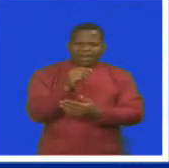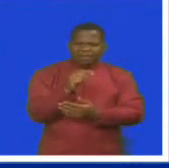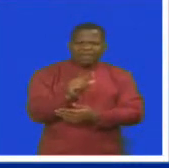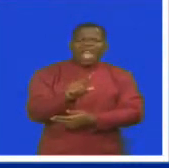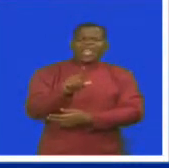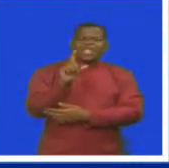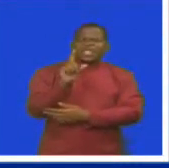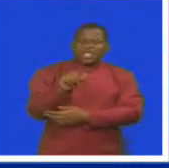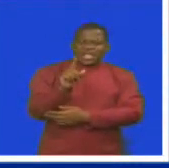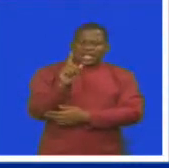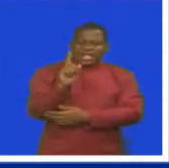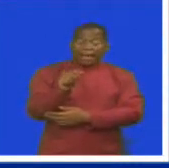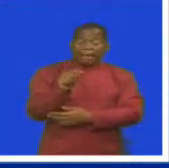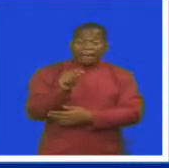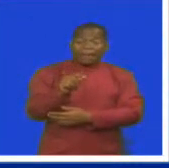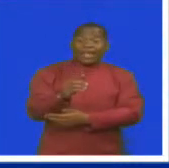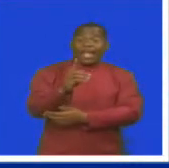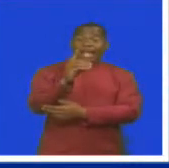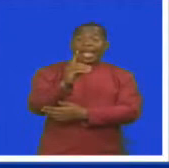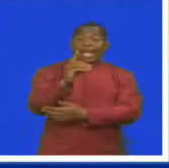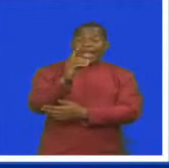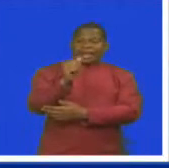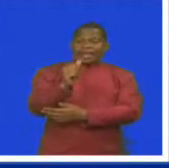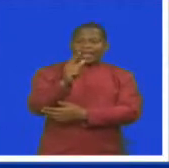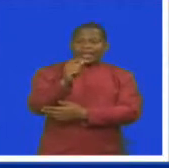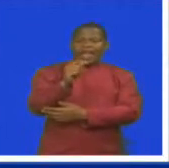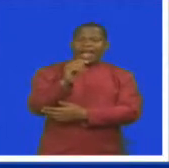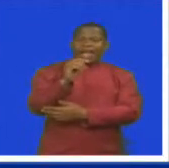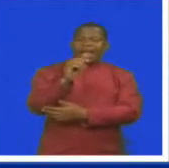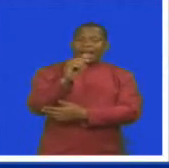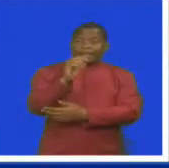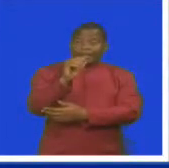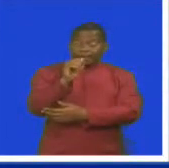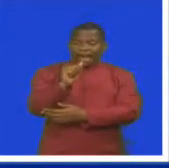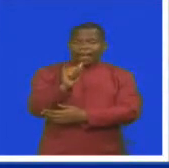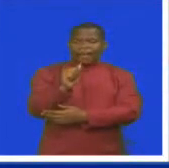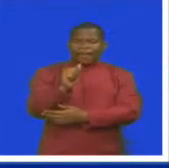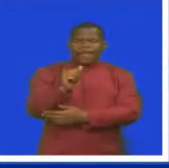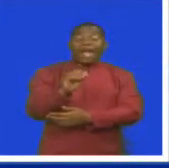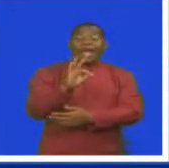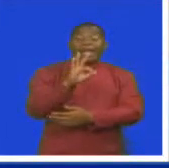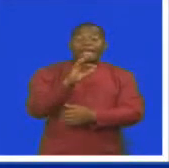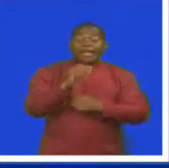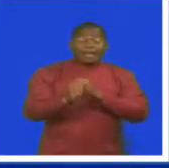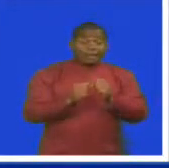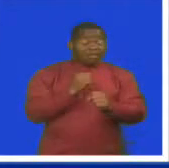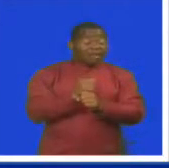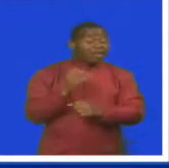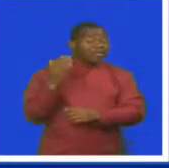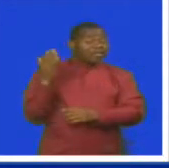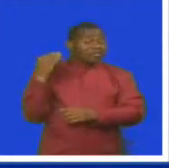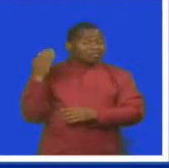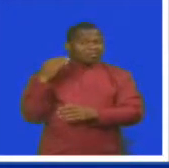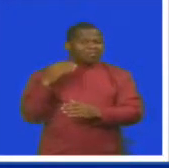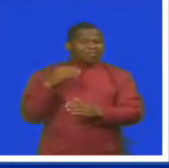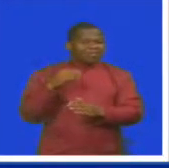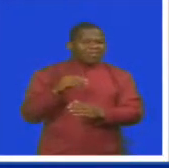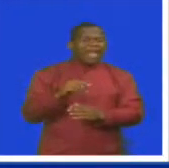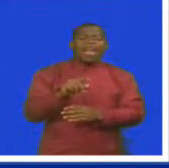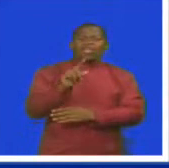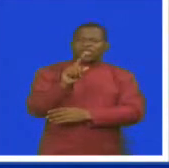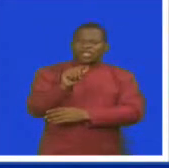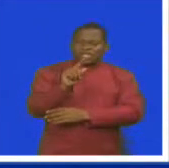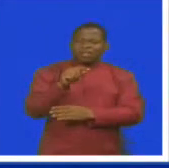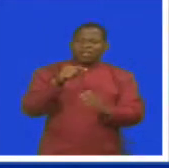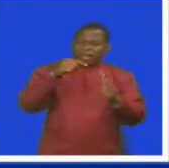lemithathu nalonyaka sibonile labanye behlisa nalabanye balandzela behlisa sikholelwa ukuthi